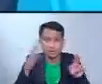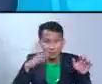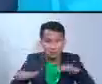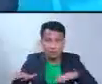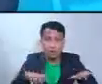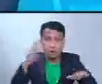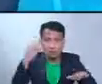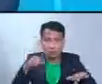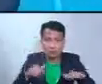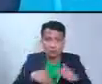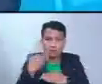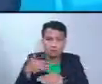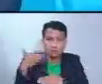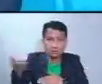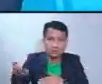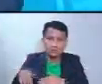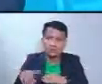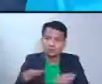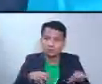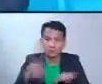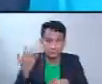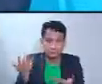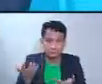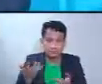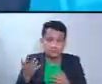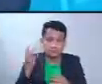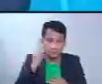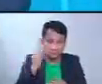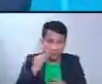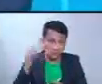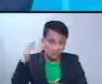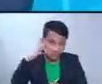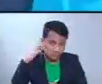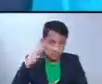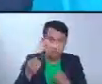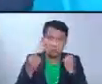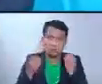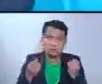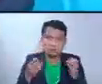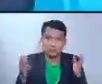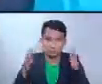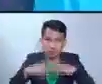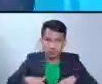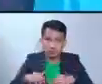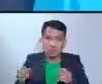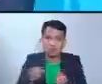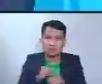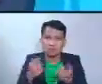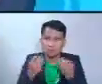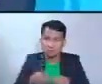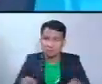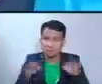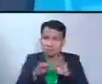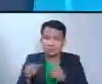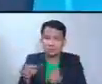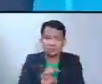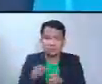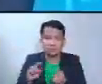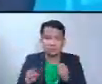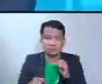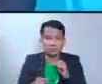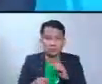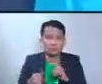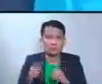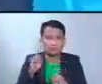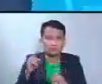matapos magkaroon ng sunod-sunod na pagyanig sa Mindanao. Malaking pinsala at marami din daw ang maaapektuhan kapag tumama na ang The